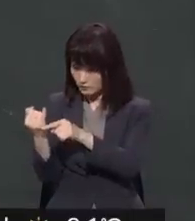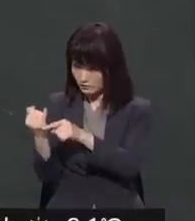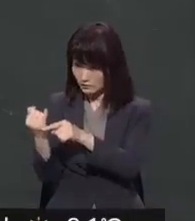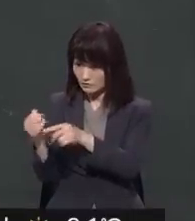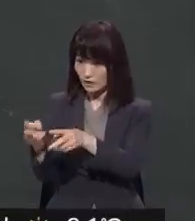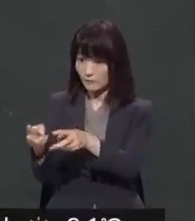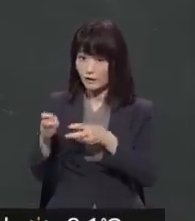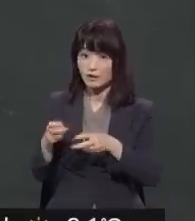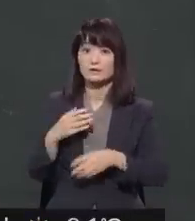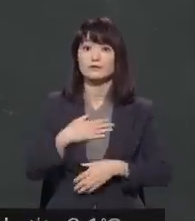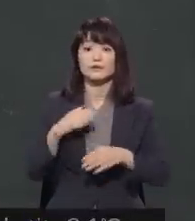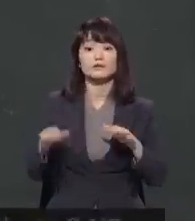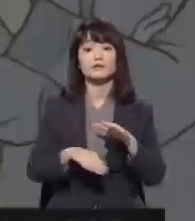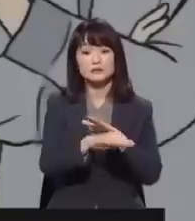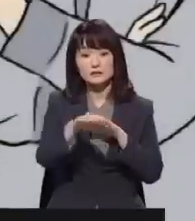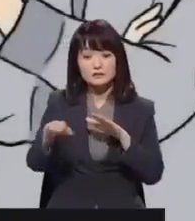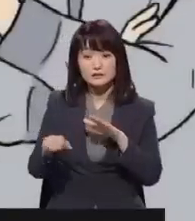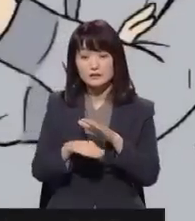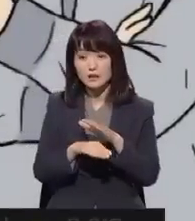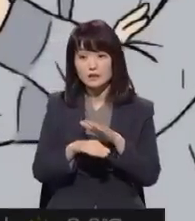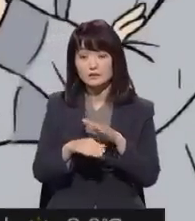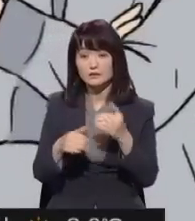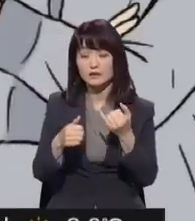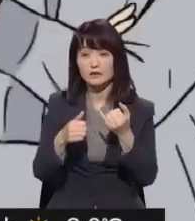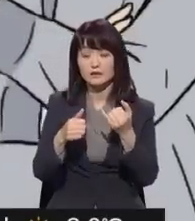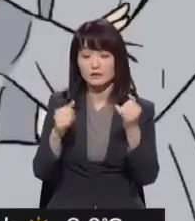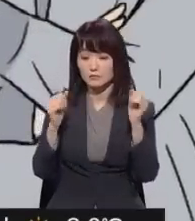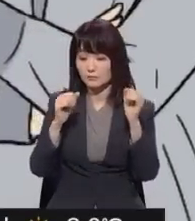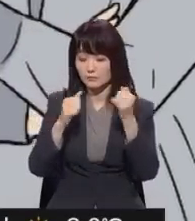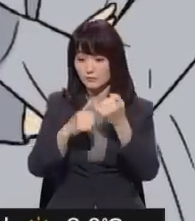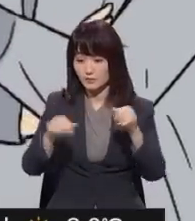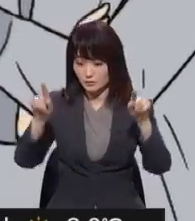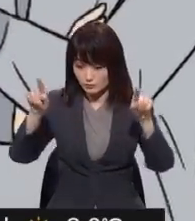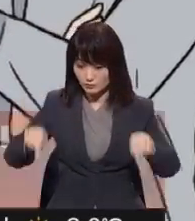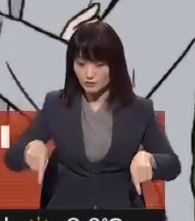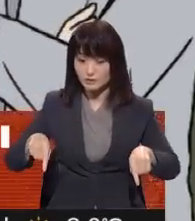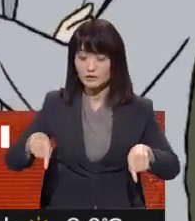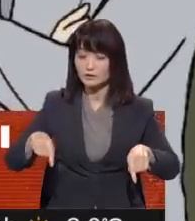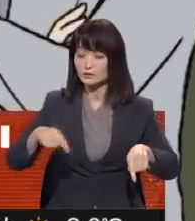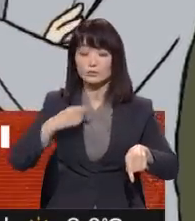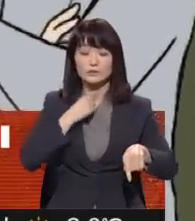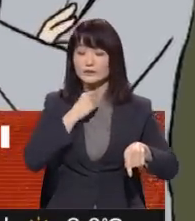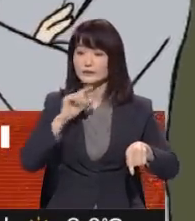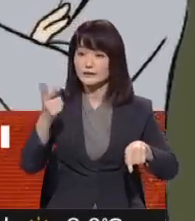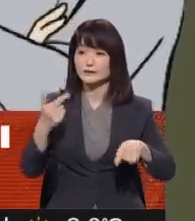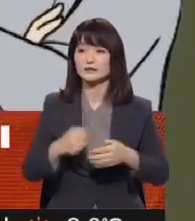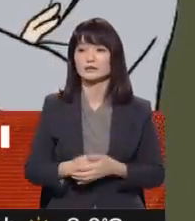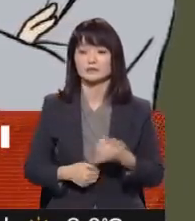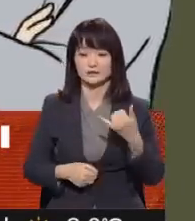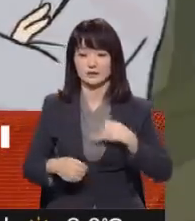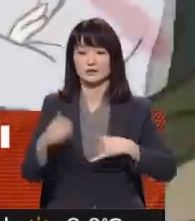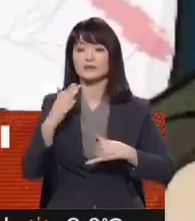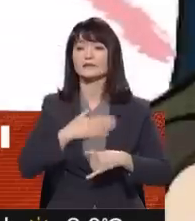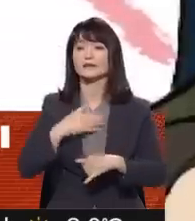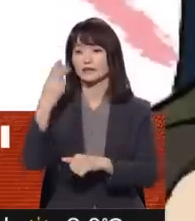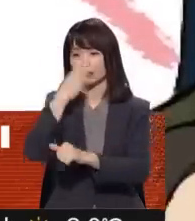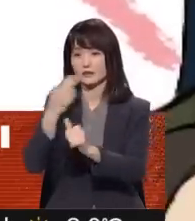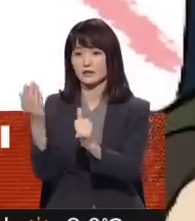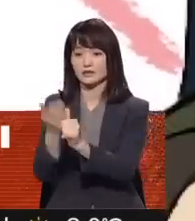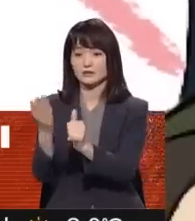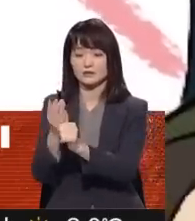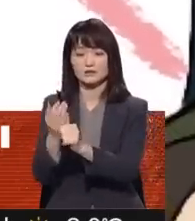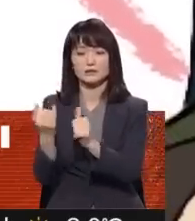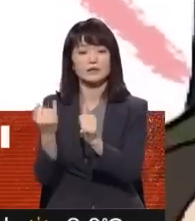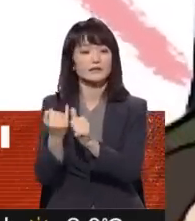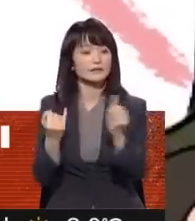가정 깰 생각이 없다 그런데 당신이 정 이혼을 하고 싶으면 애들은 내가 다 키울 거니까 당신한테는 양육권 못 주겠다 이렇게